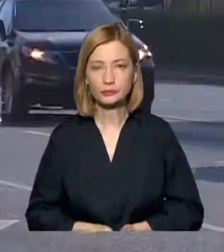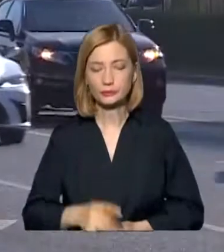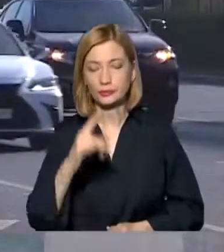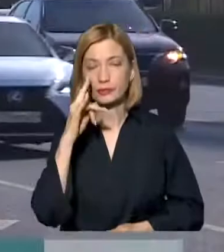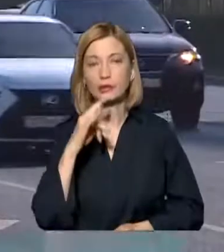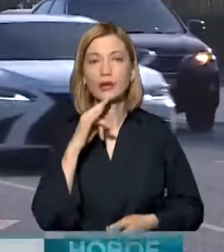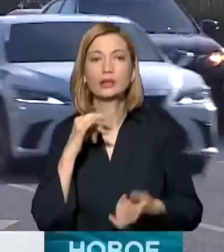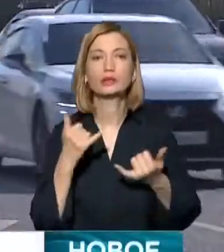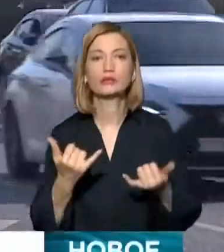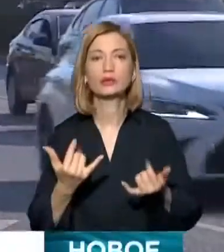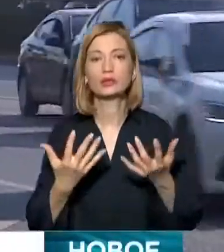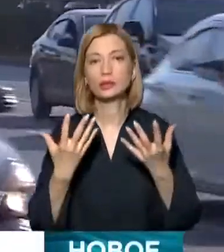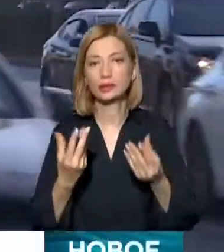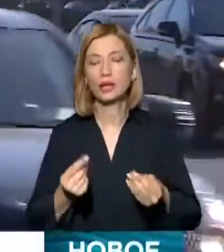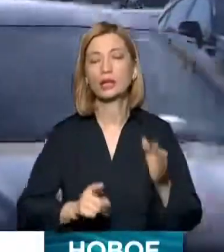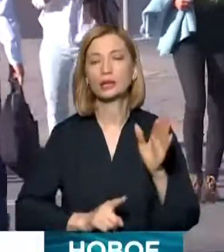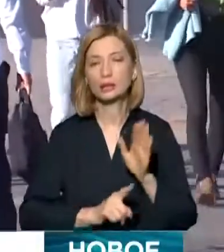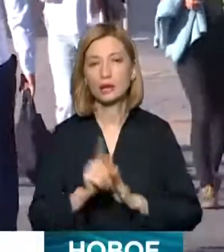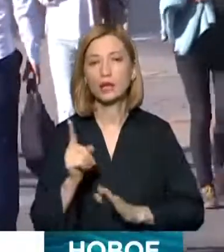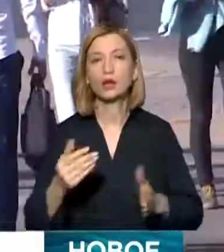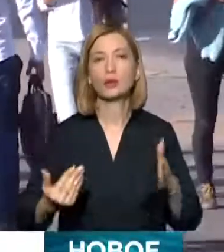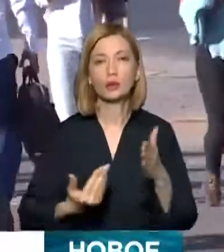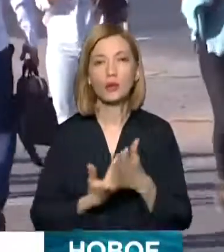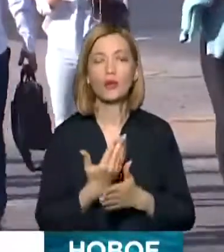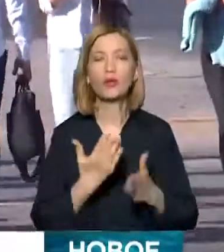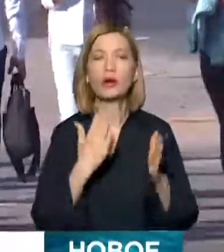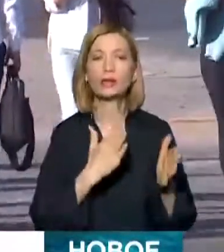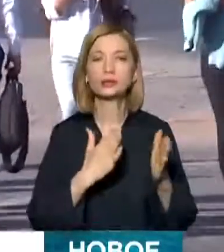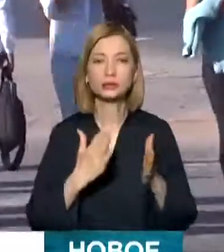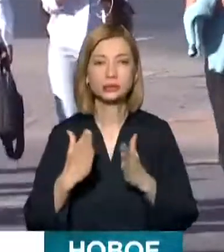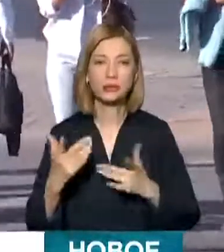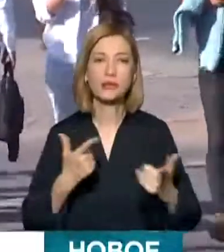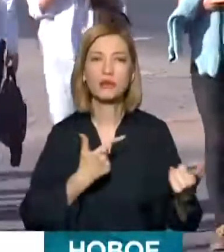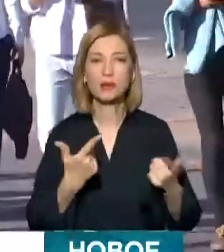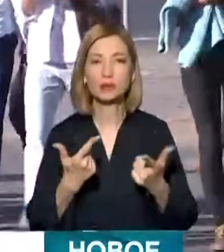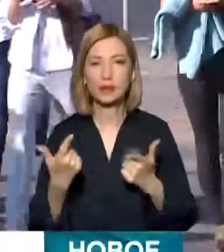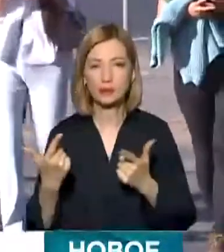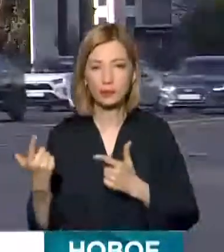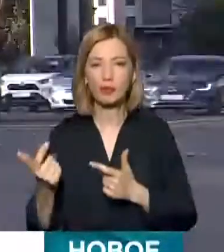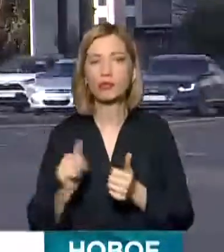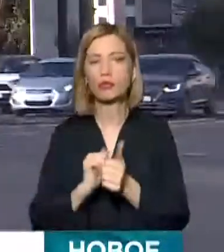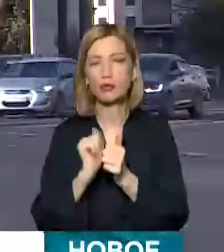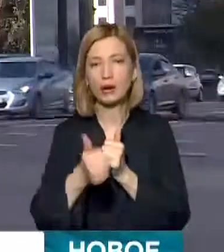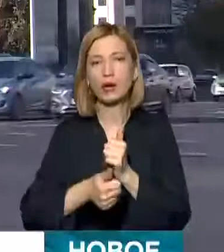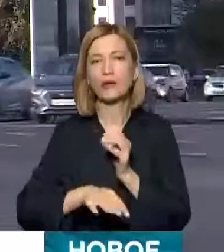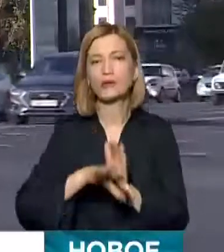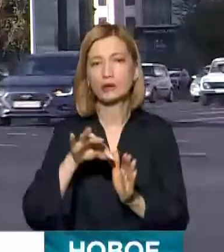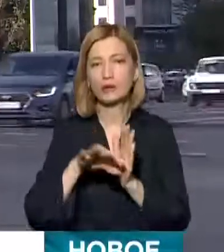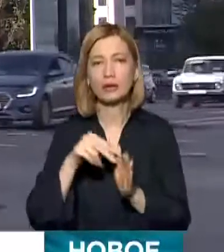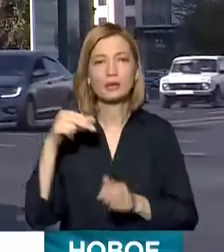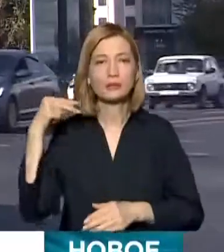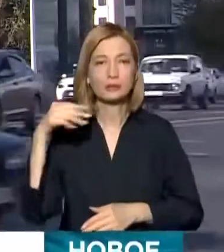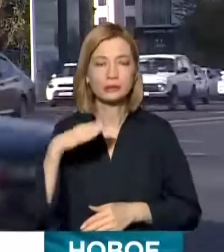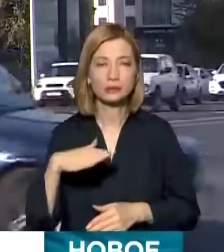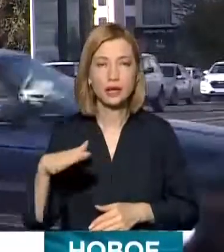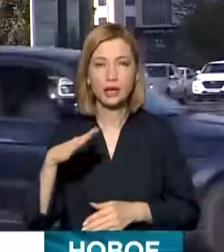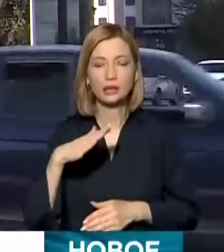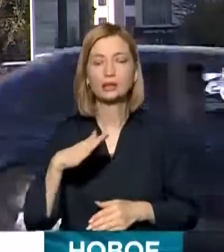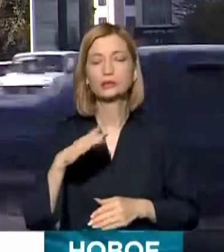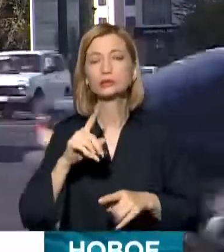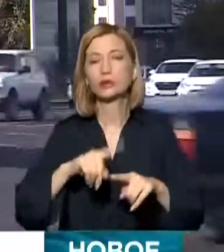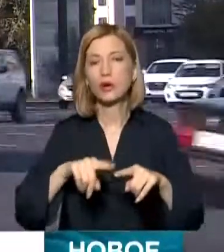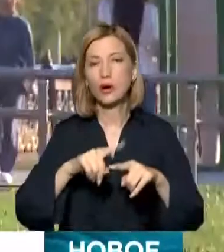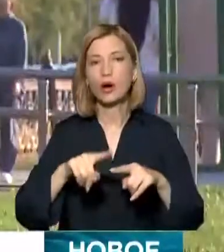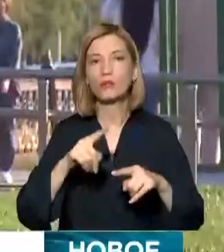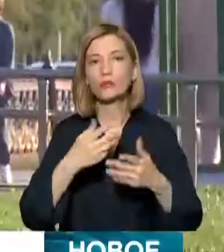Казахстанцы с сегодняшнего дня начинают жить в новом режиме, в режиме подготовки к внеочередным выборам президента. До старта главного политического